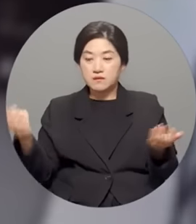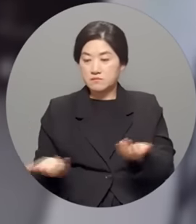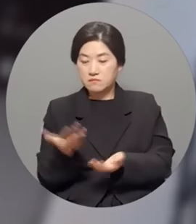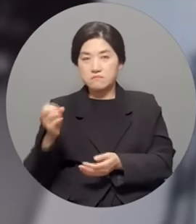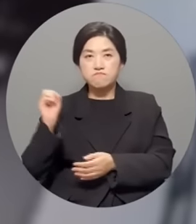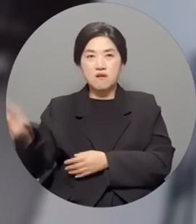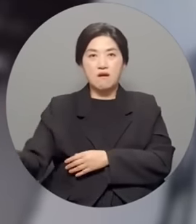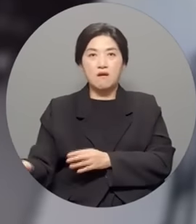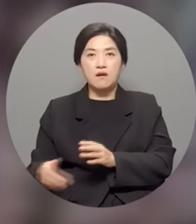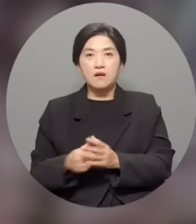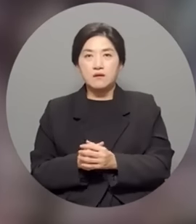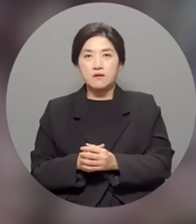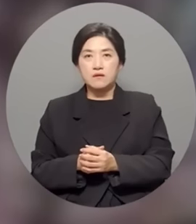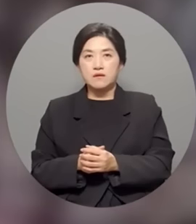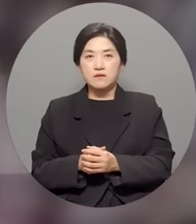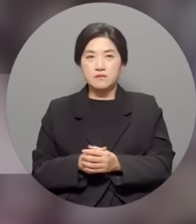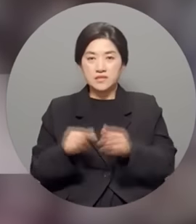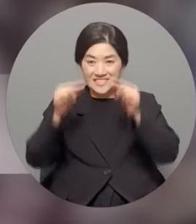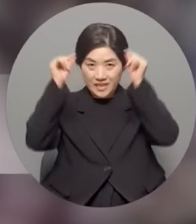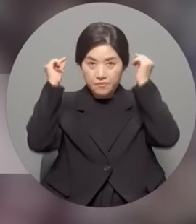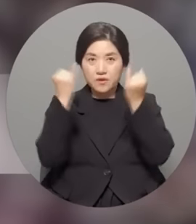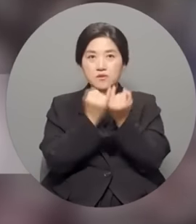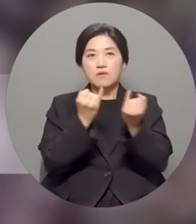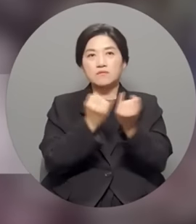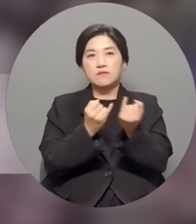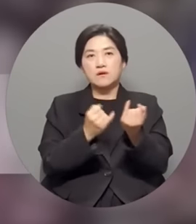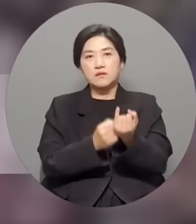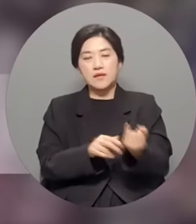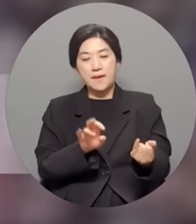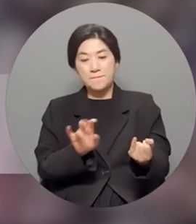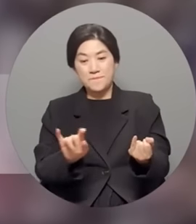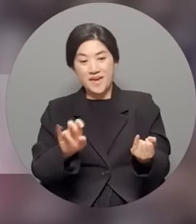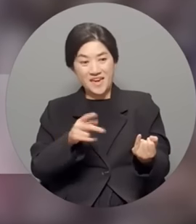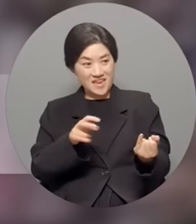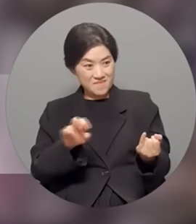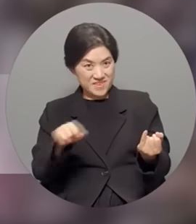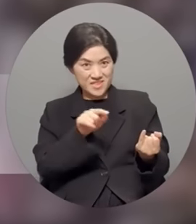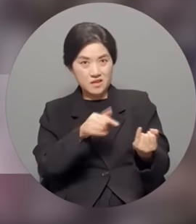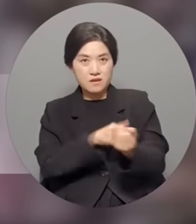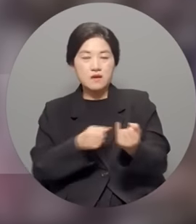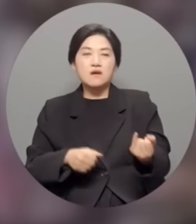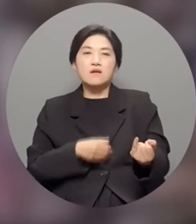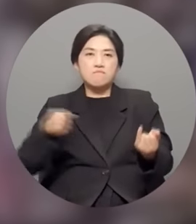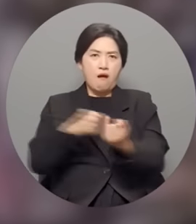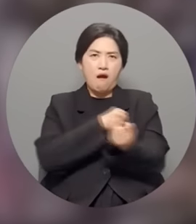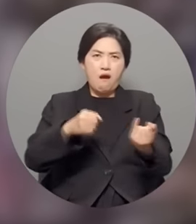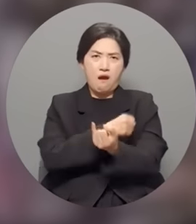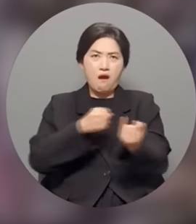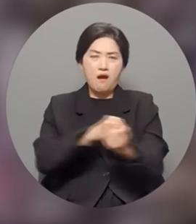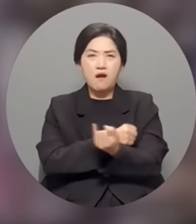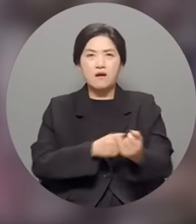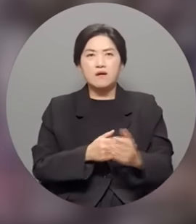전자레인지에 넣어버립니다. 짧은 머리의 여성에게 페미니스트라 부르며 마구 때리기 시작합니다.